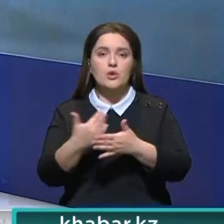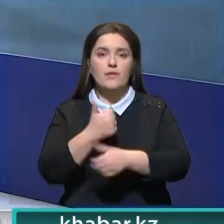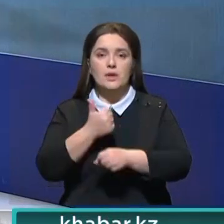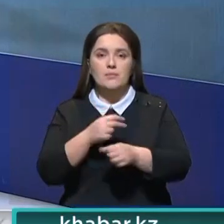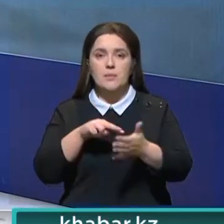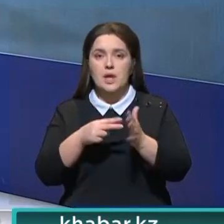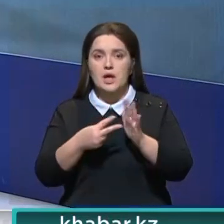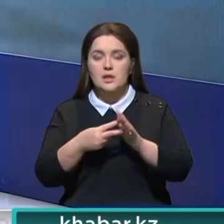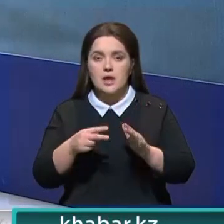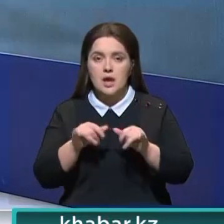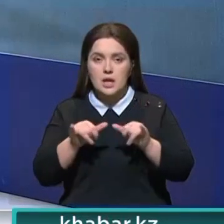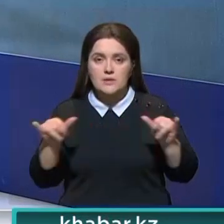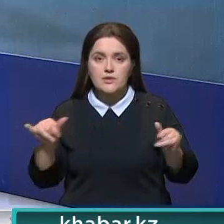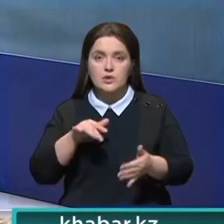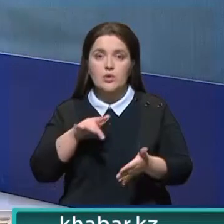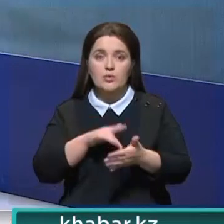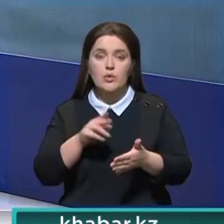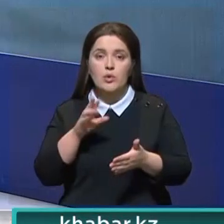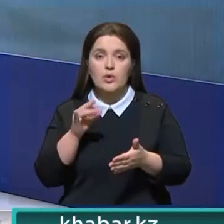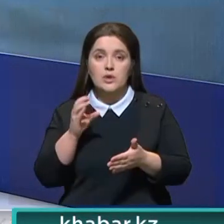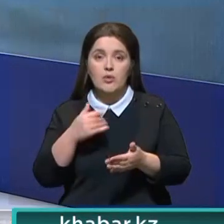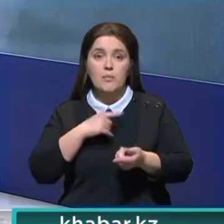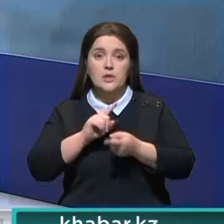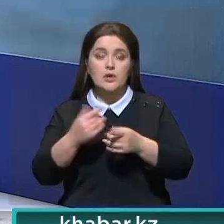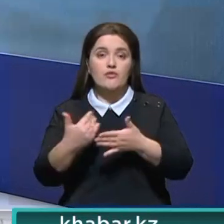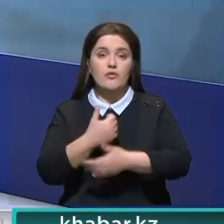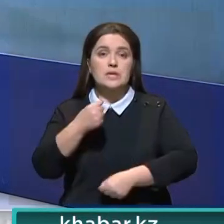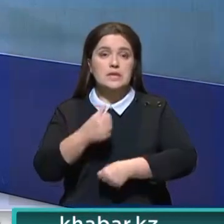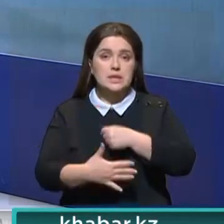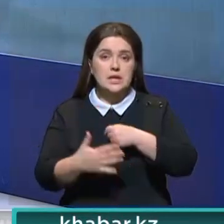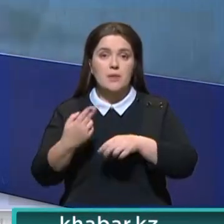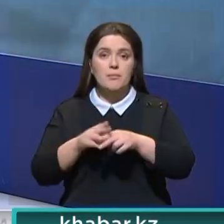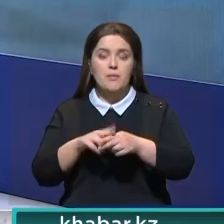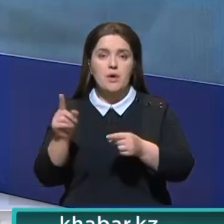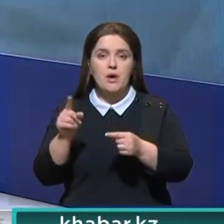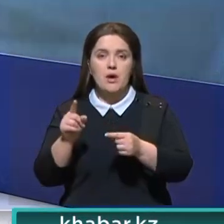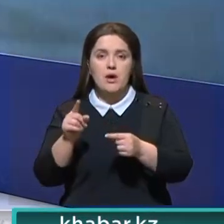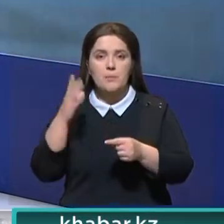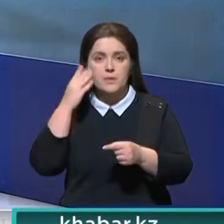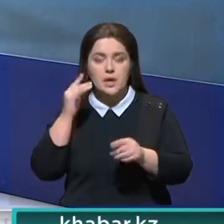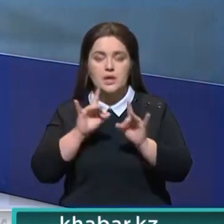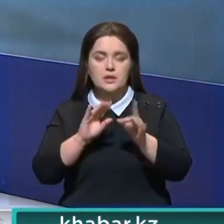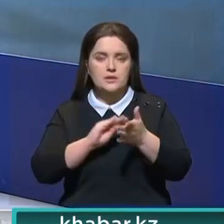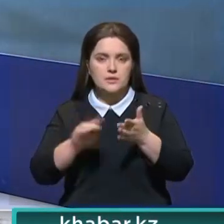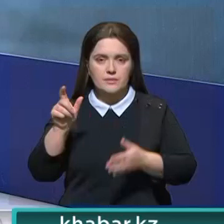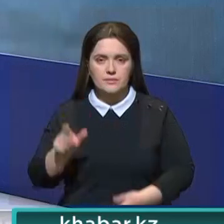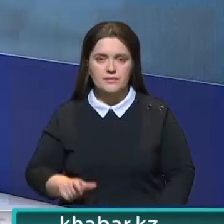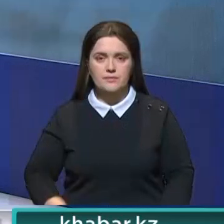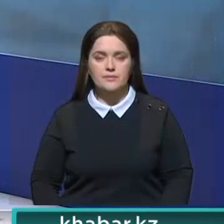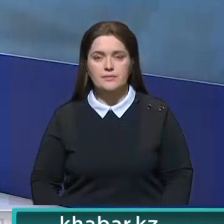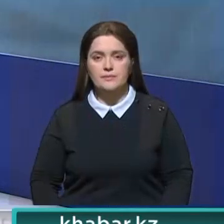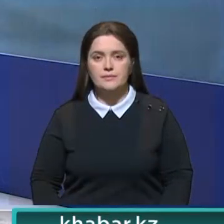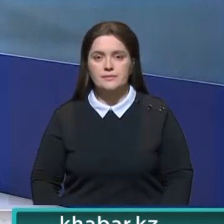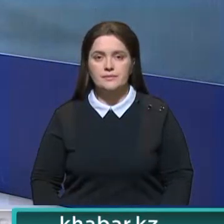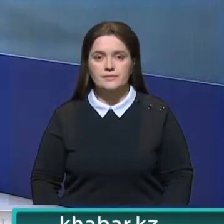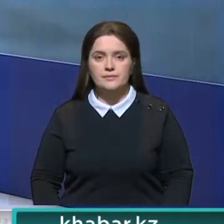создать новый генплан развития города. О том, как Конаев хотят превратить в новый центр притяжения, в противовес Алматы, расскажет Тимур